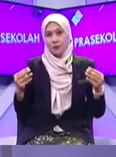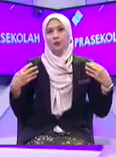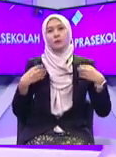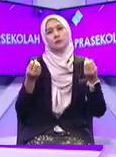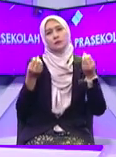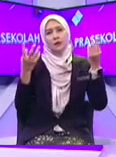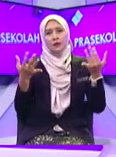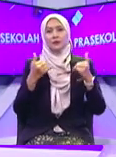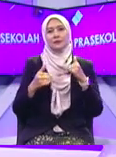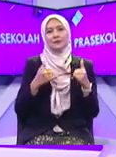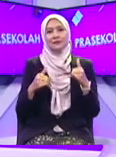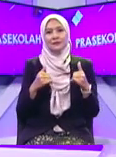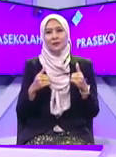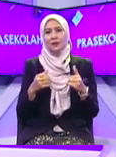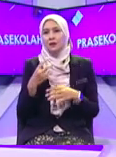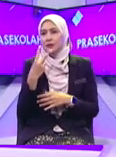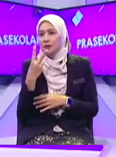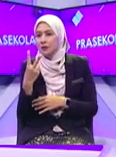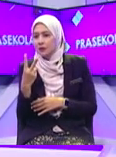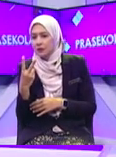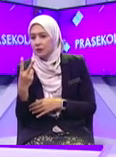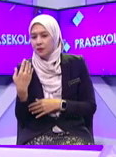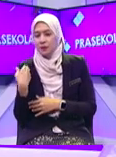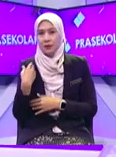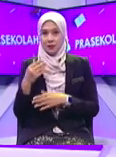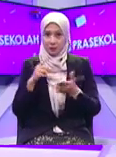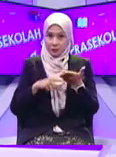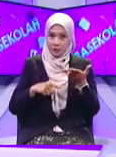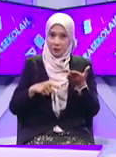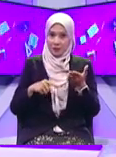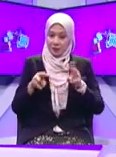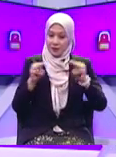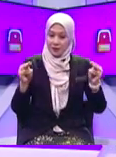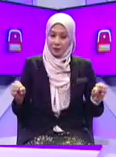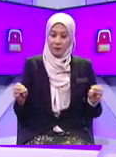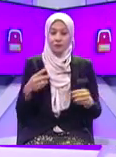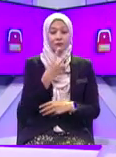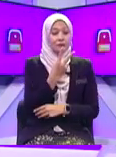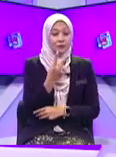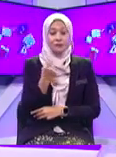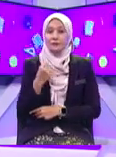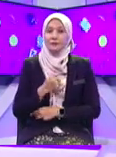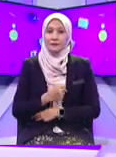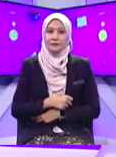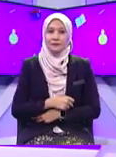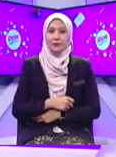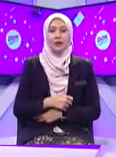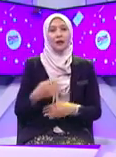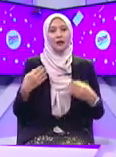Coba lu main tengok Apakah mainan yang ada di atas meja tersebut Oke kita ada